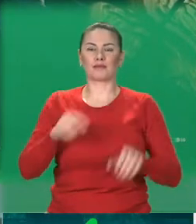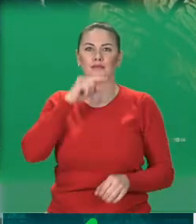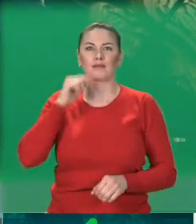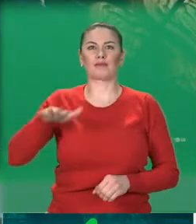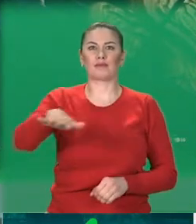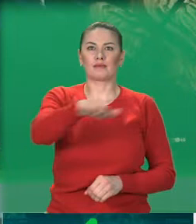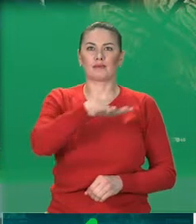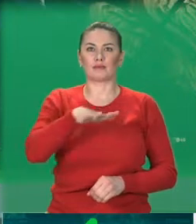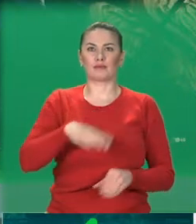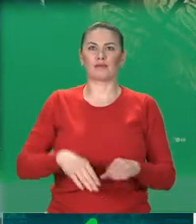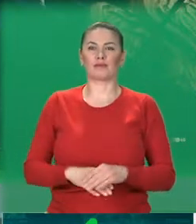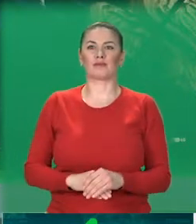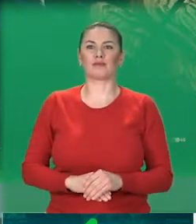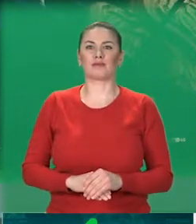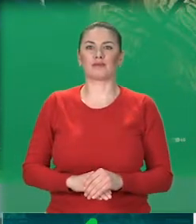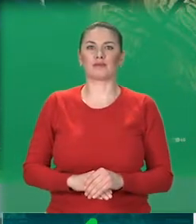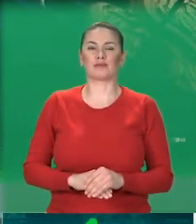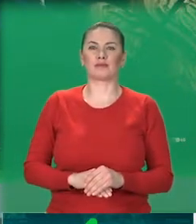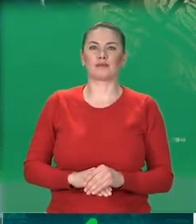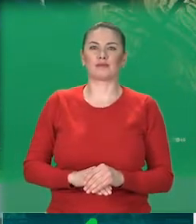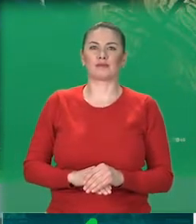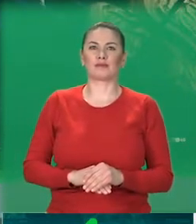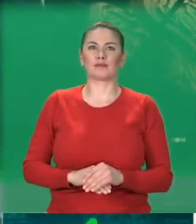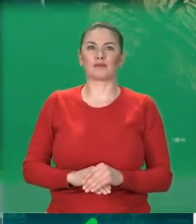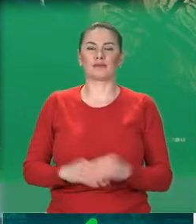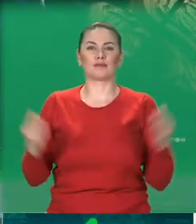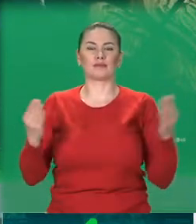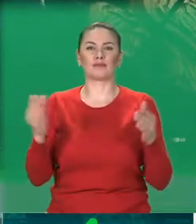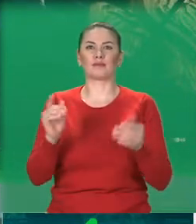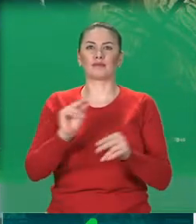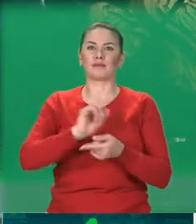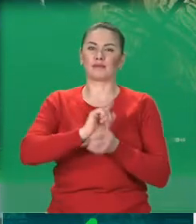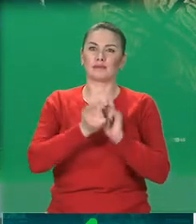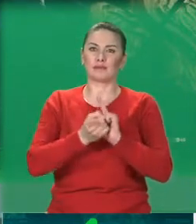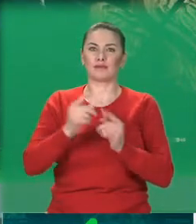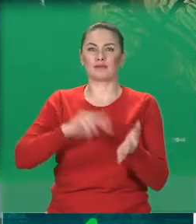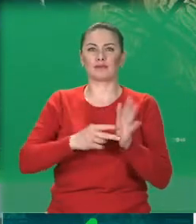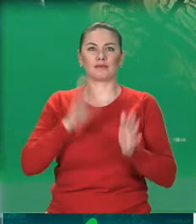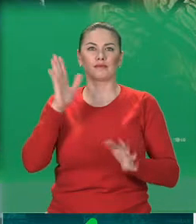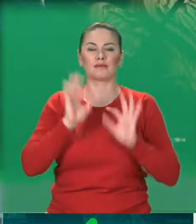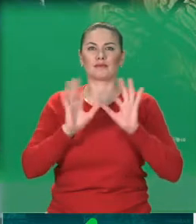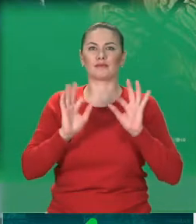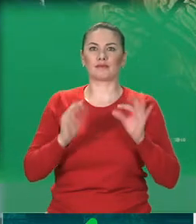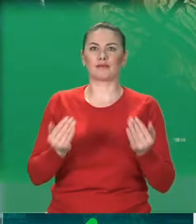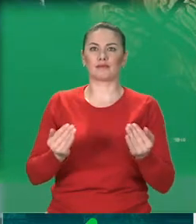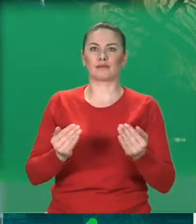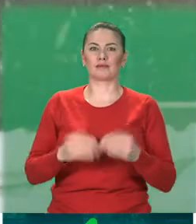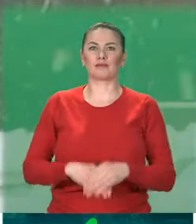22 апреля россияне смогут решить судьбу главного документа страны. Какие изменения готовят в основном законе, расскажет Олеся